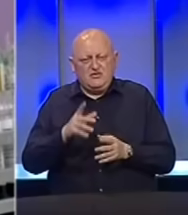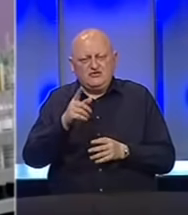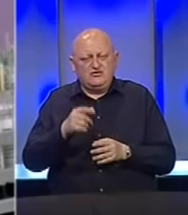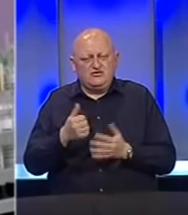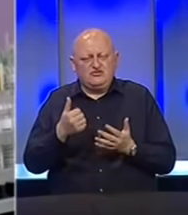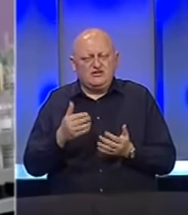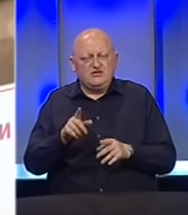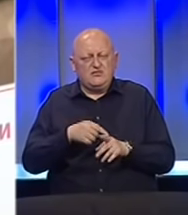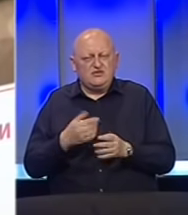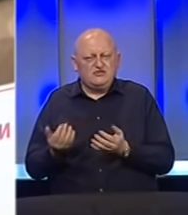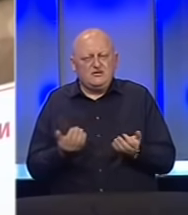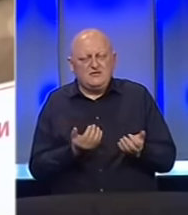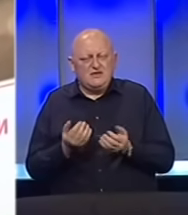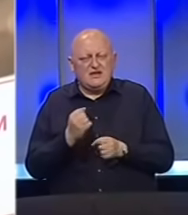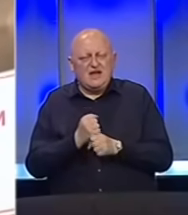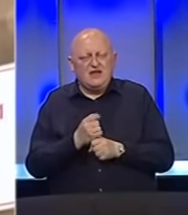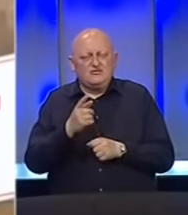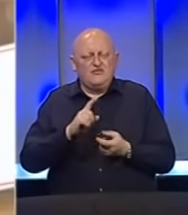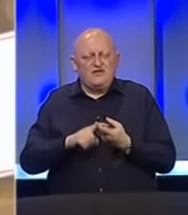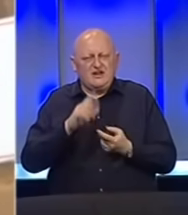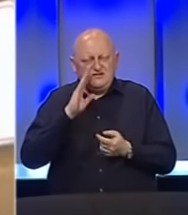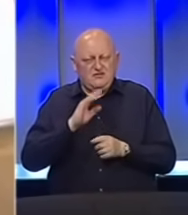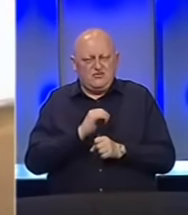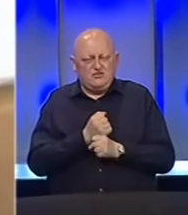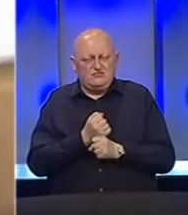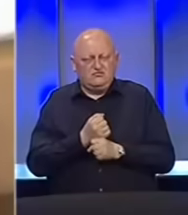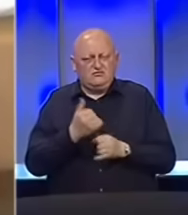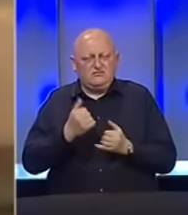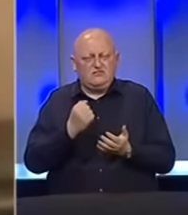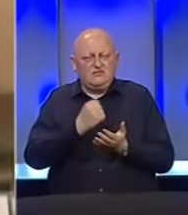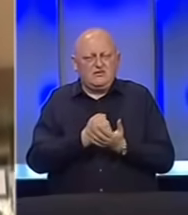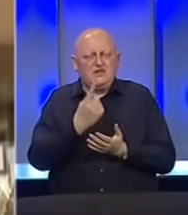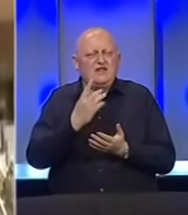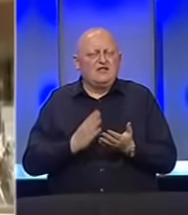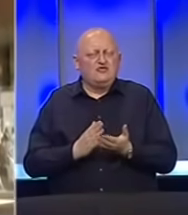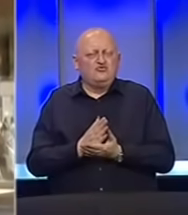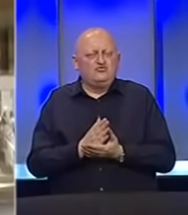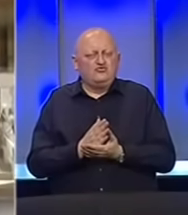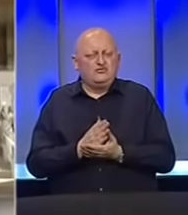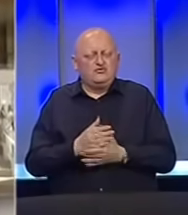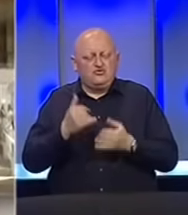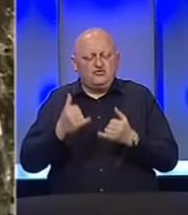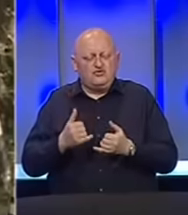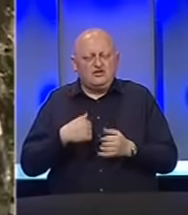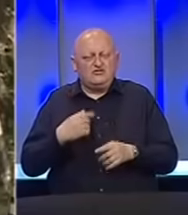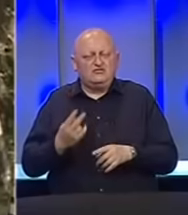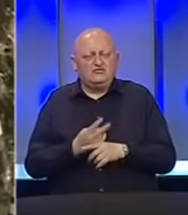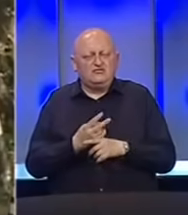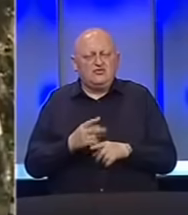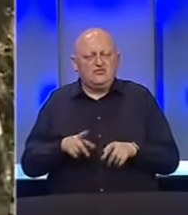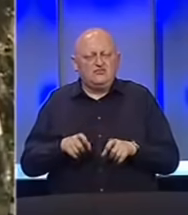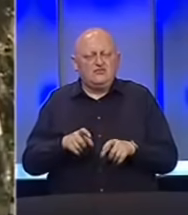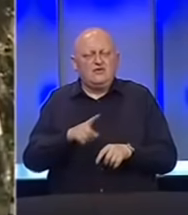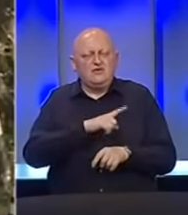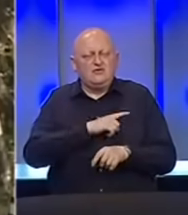i 6-mjesečna beba iz Gacka. U Federaciji Bosne i Hercegovine danas je potvrđen jedan slučaj. Do sada su u našoj zemlji od